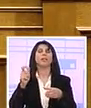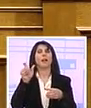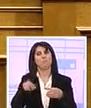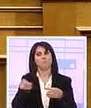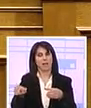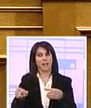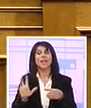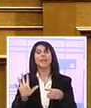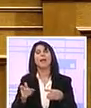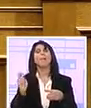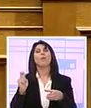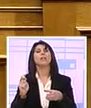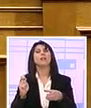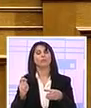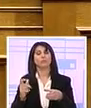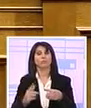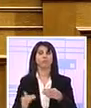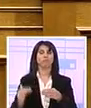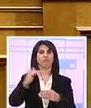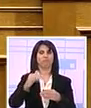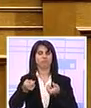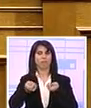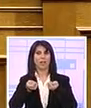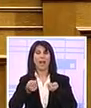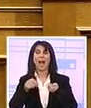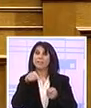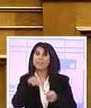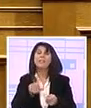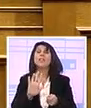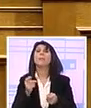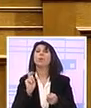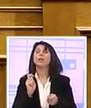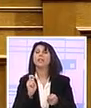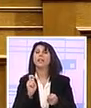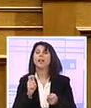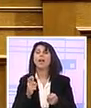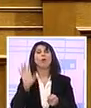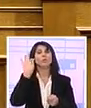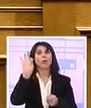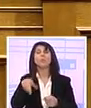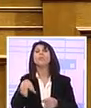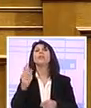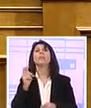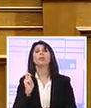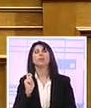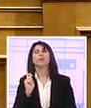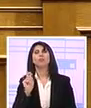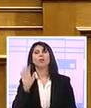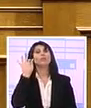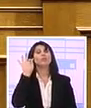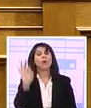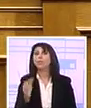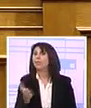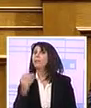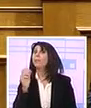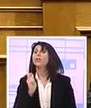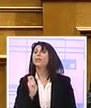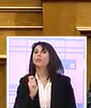επικεφαλής, δεν θα είναι πολιτική αυτή η κυβέρνηση ή πολιτικός ο σκοπός της και ο στόχος της? Δηλαδή